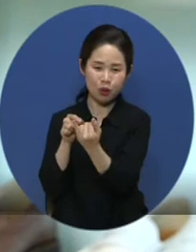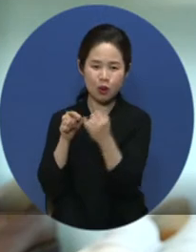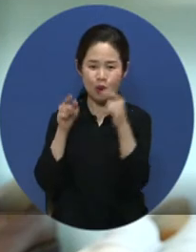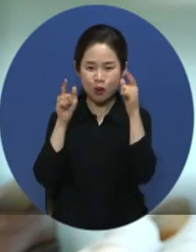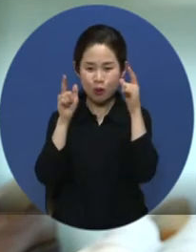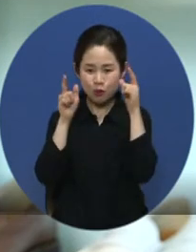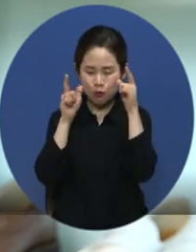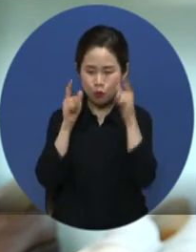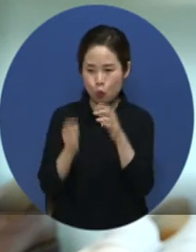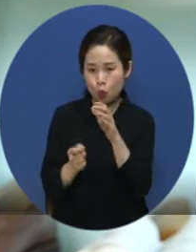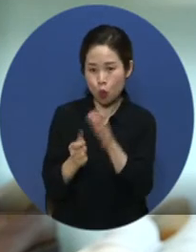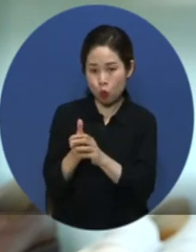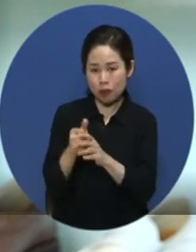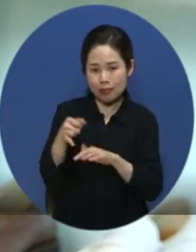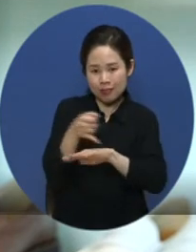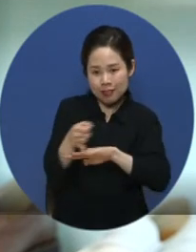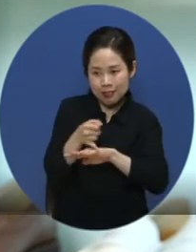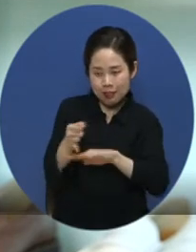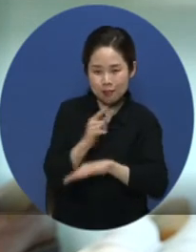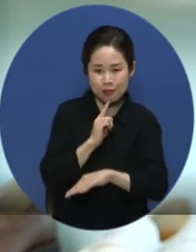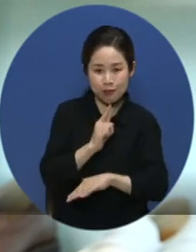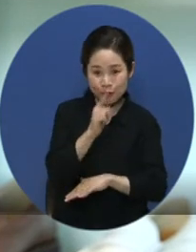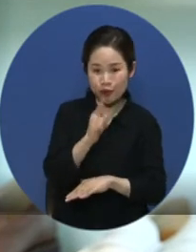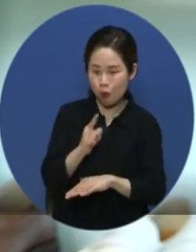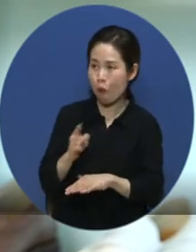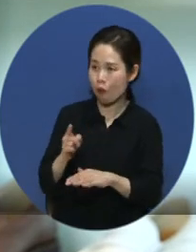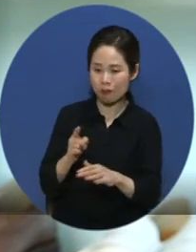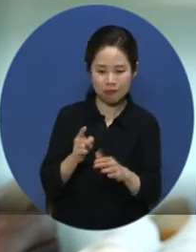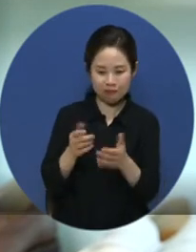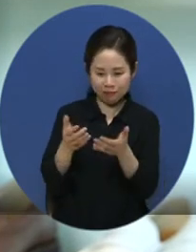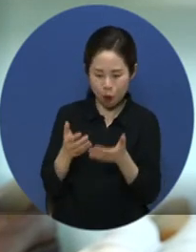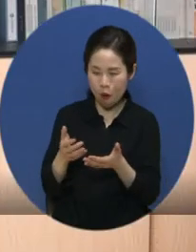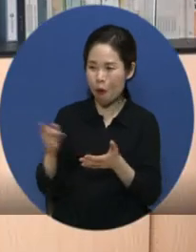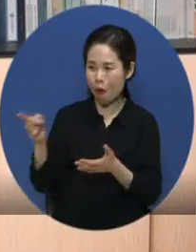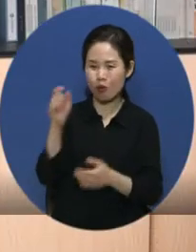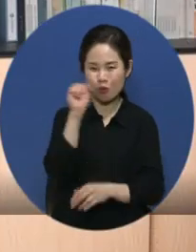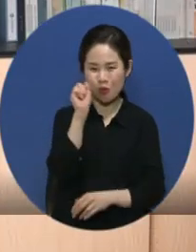가장 저로서의 감회라고 하면은